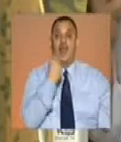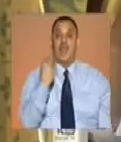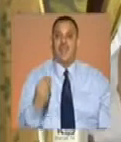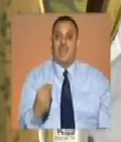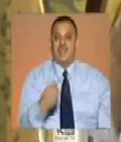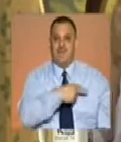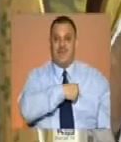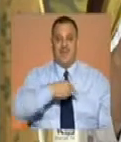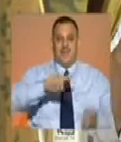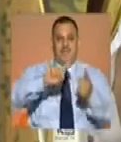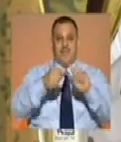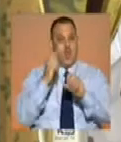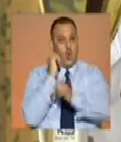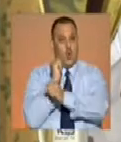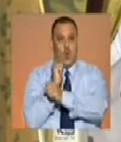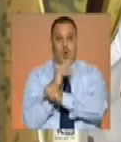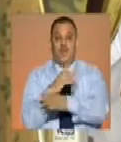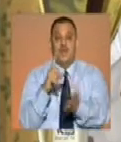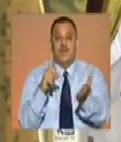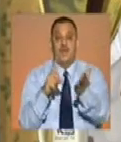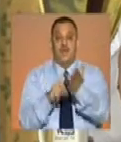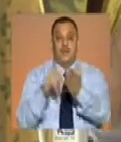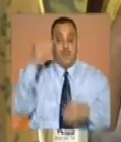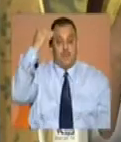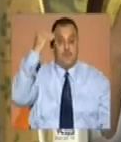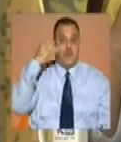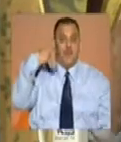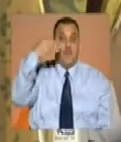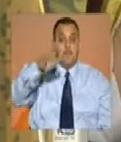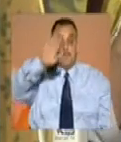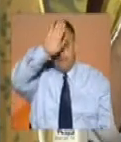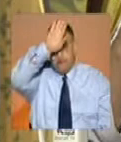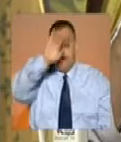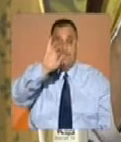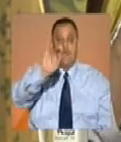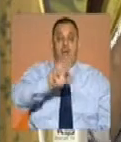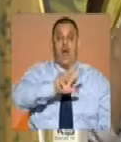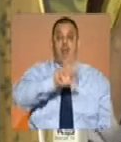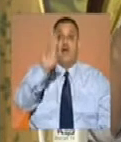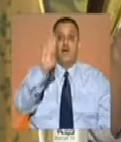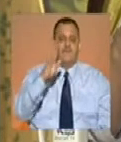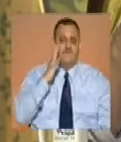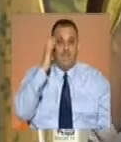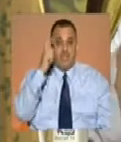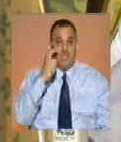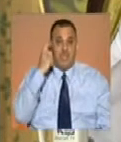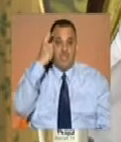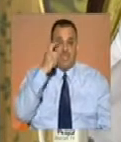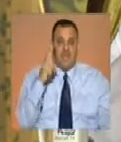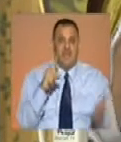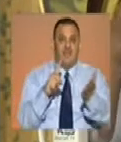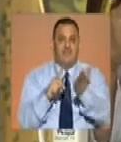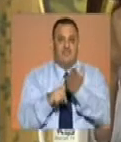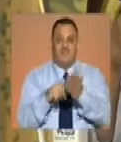هذه، فتجنبي هذا حتى لا تكون البنت في المستقبل إذا كبرت تكون في يعني في أزمة وفي عقدة، ربما هذا